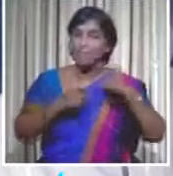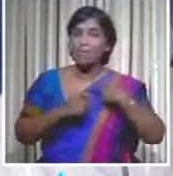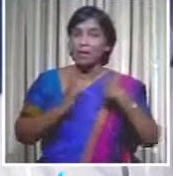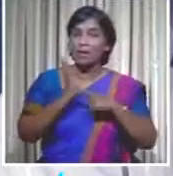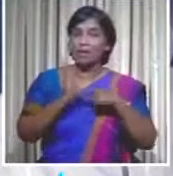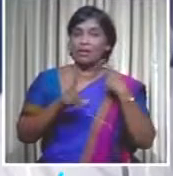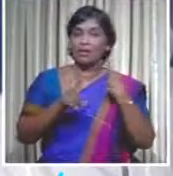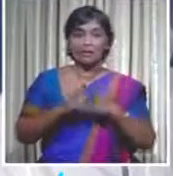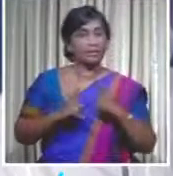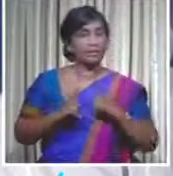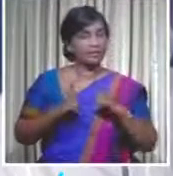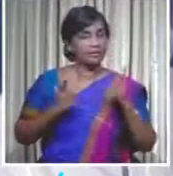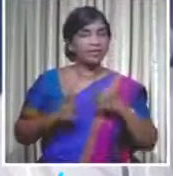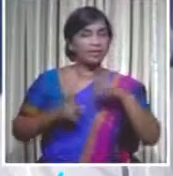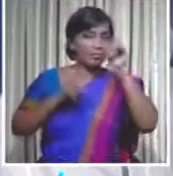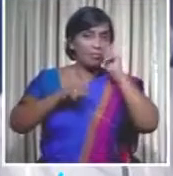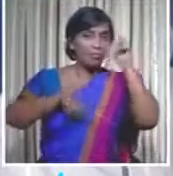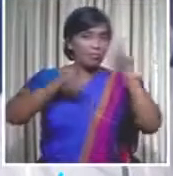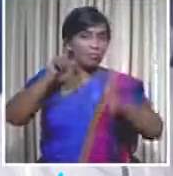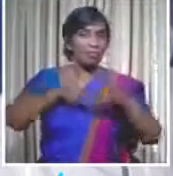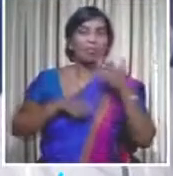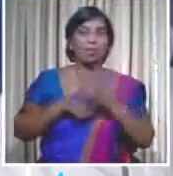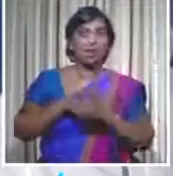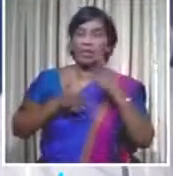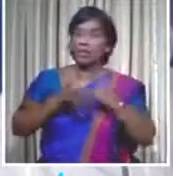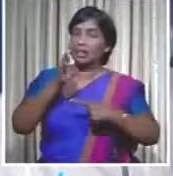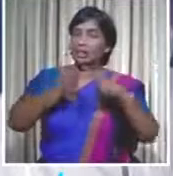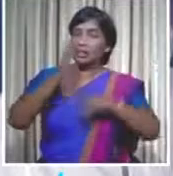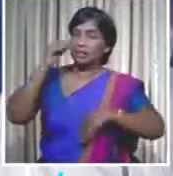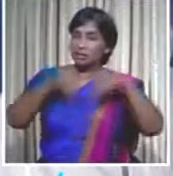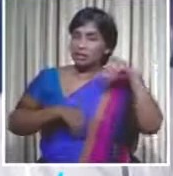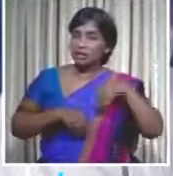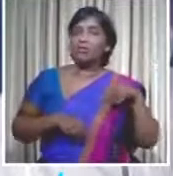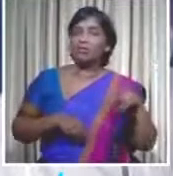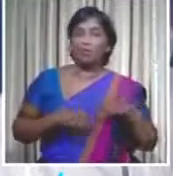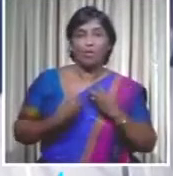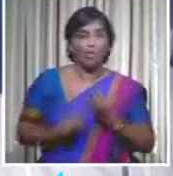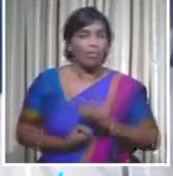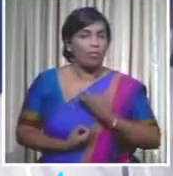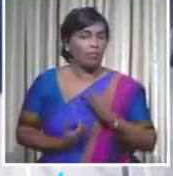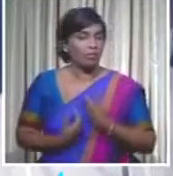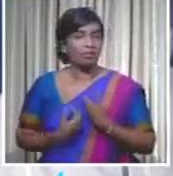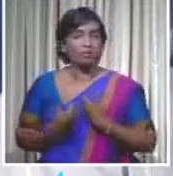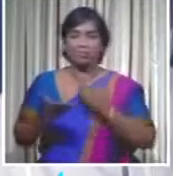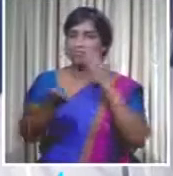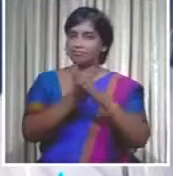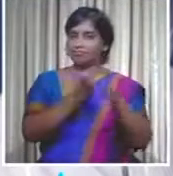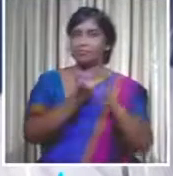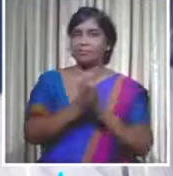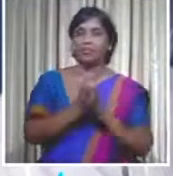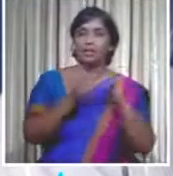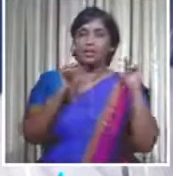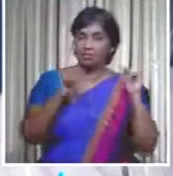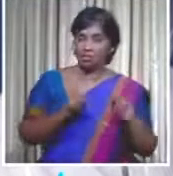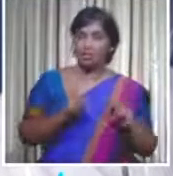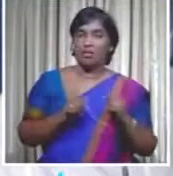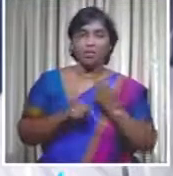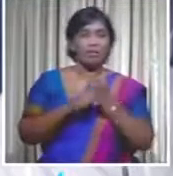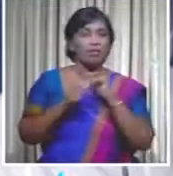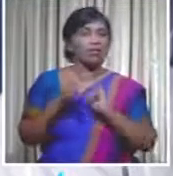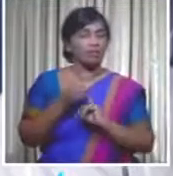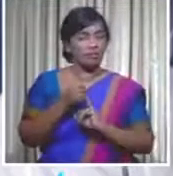बदल जीवत्न मे मिनसुवल देशपालज्ञे ओम नायपाक इष्टगिरी मगर अद ग्राम